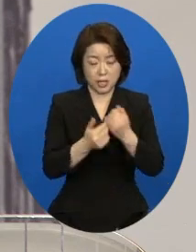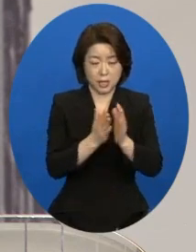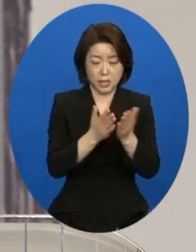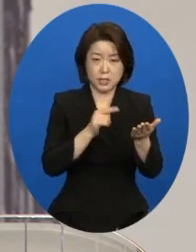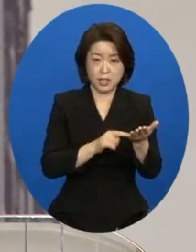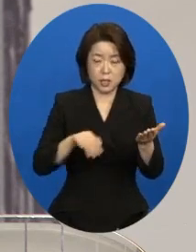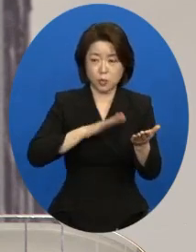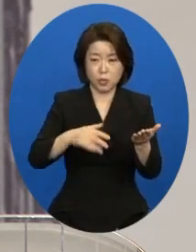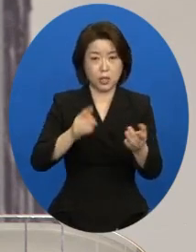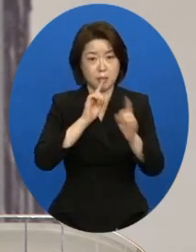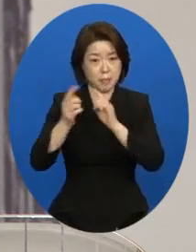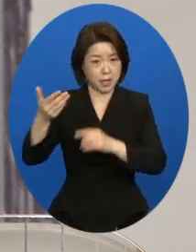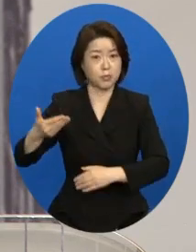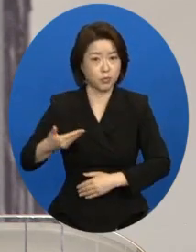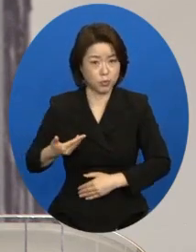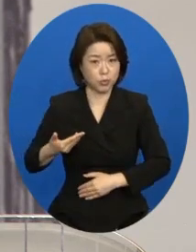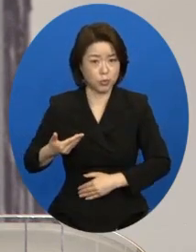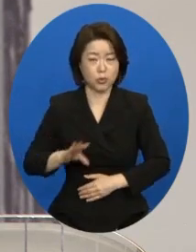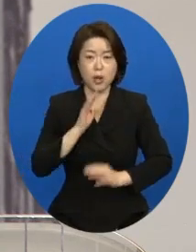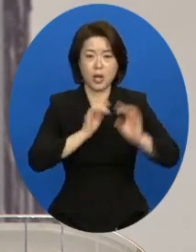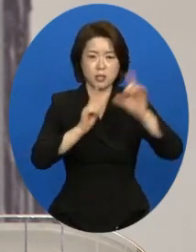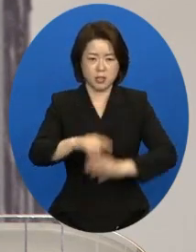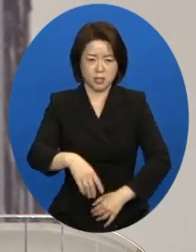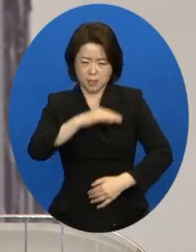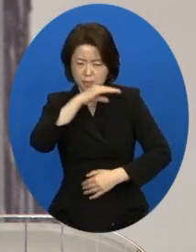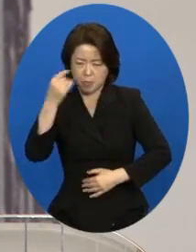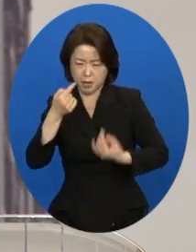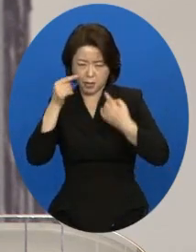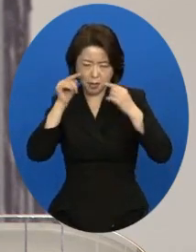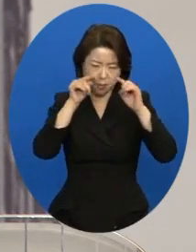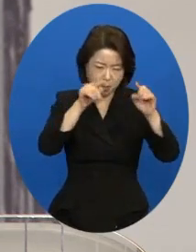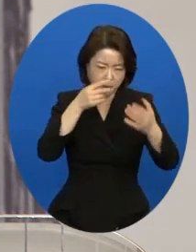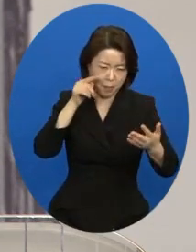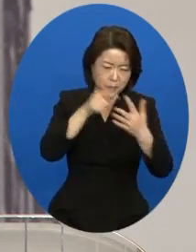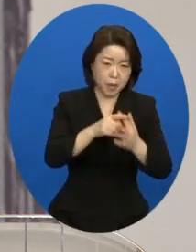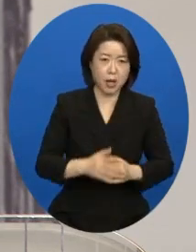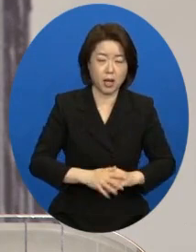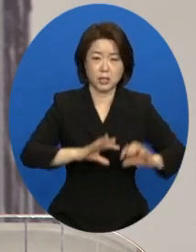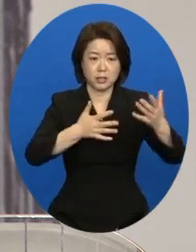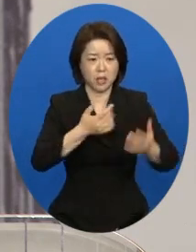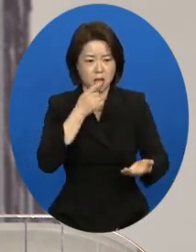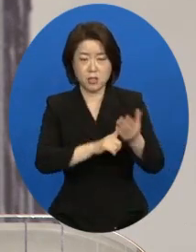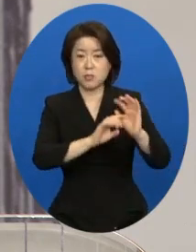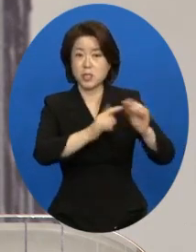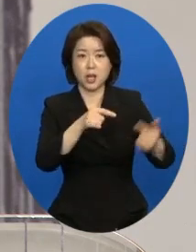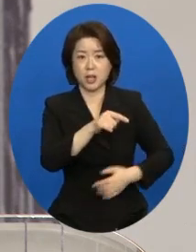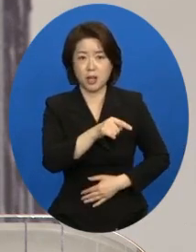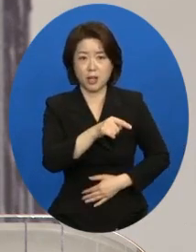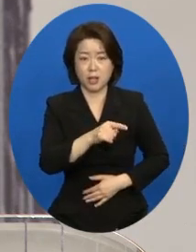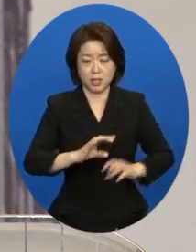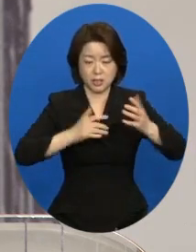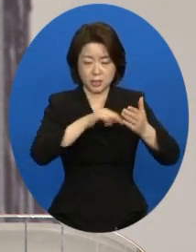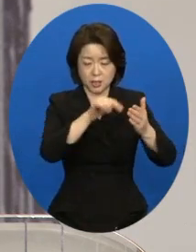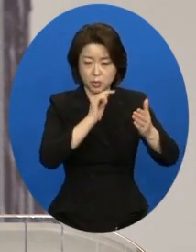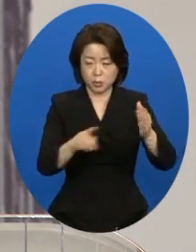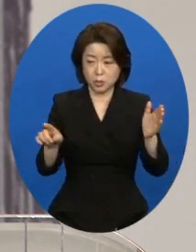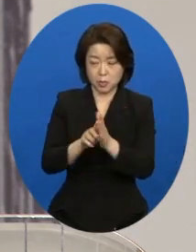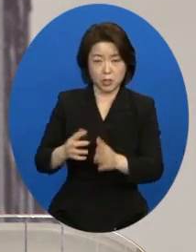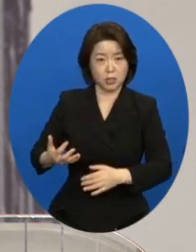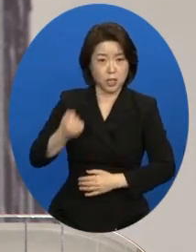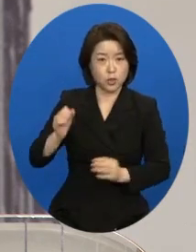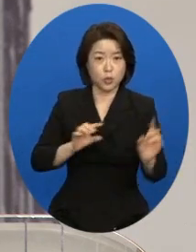우리에게 주시면서 현실을 똑바로 직시해야 된다. 세상이 만만치가 않다. 세속 도시에서 믿음 갖고 살아가는